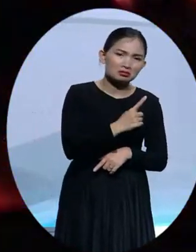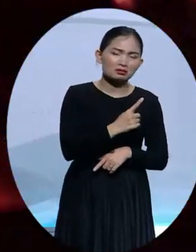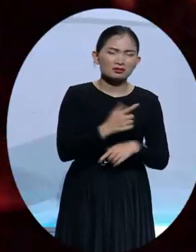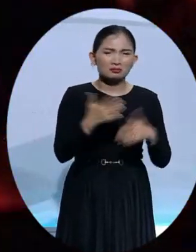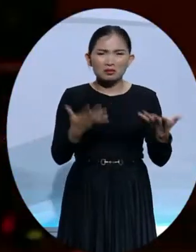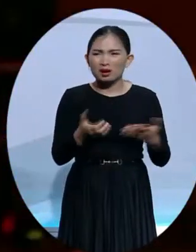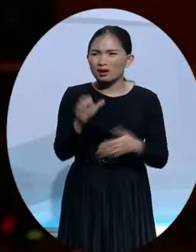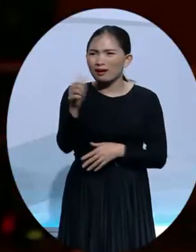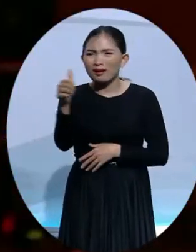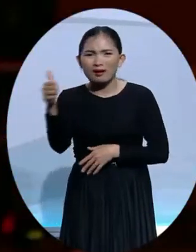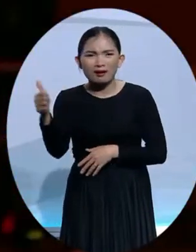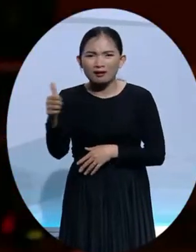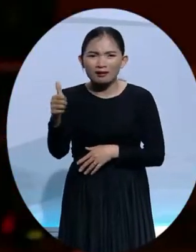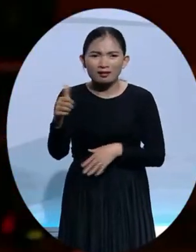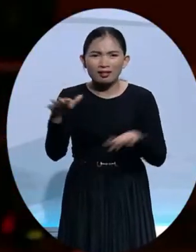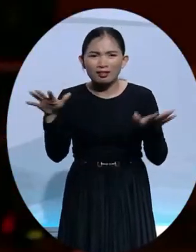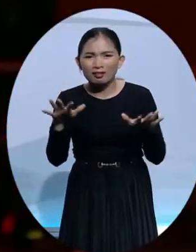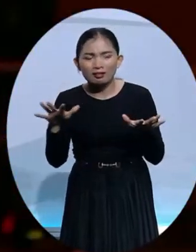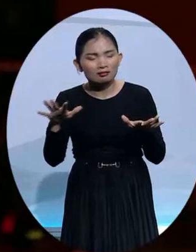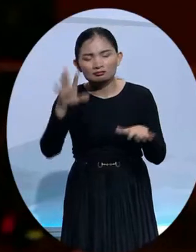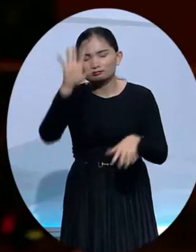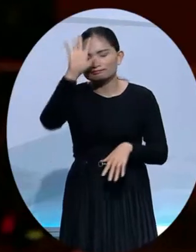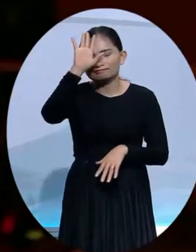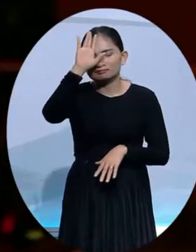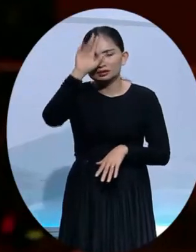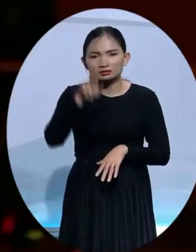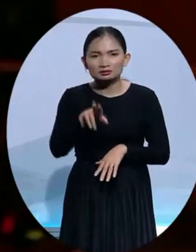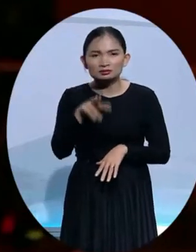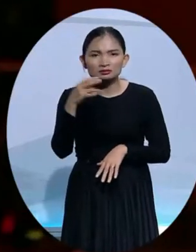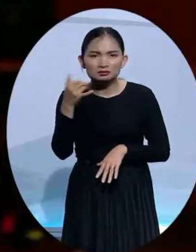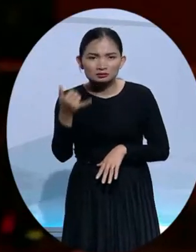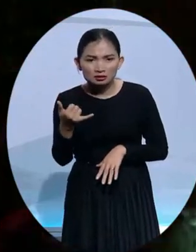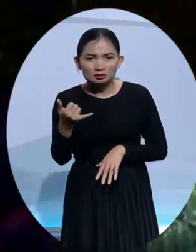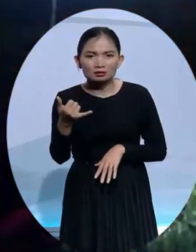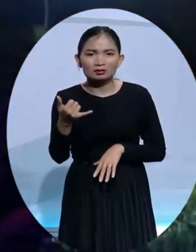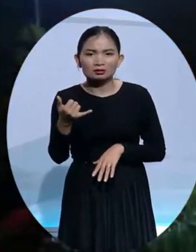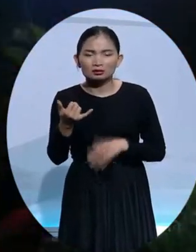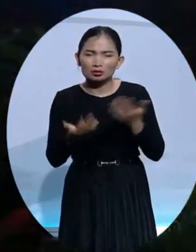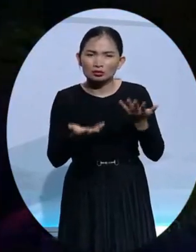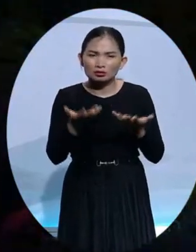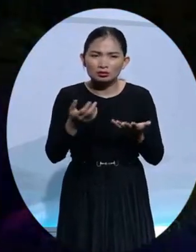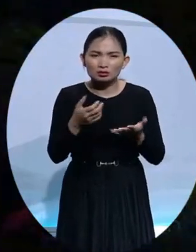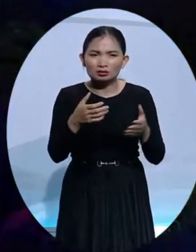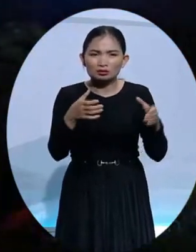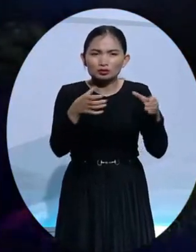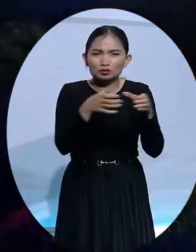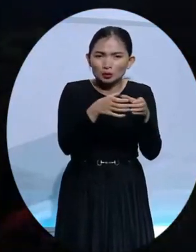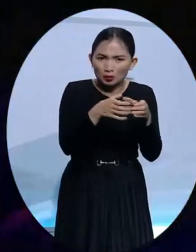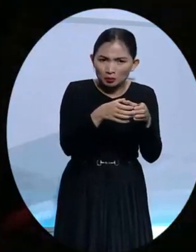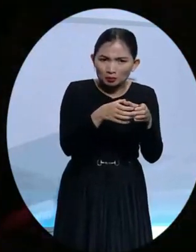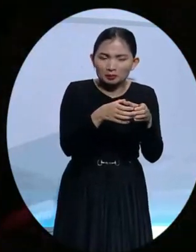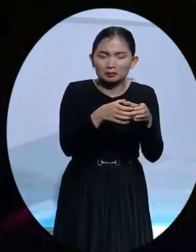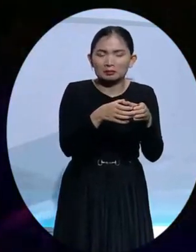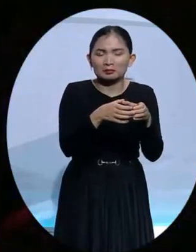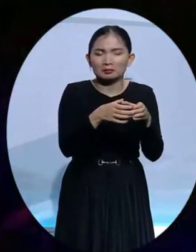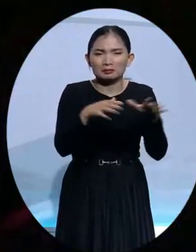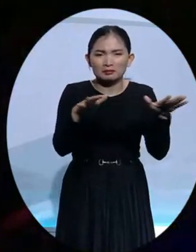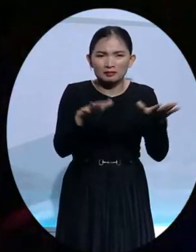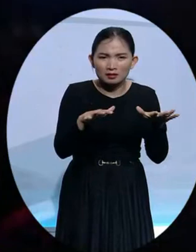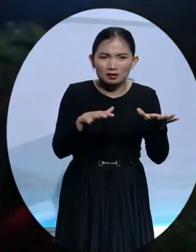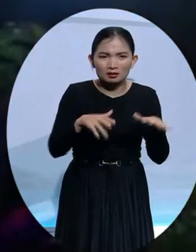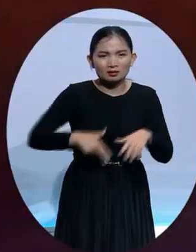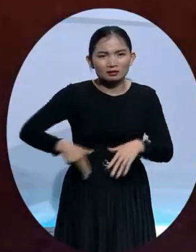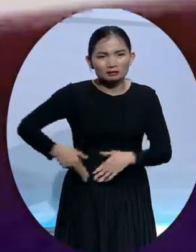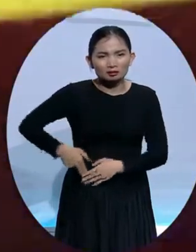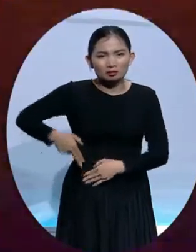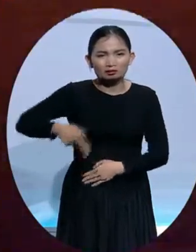phạm cũng như nguyên nhân vụ việc. Tuy nhiên, theo ông Conti, dường như một nhóm người đã sử dụng súng bất hợp pháp để giải quyết mâu thuẫn. Ông